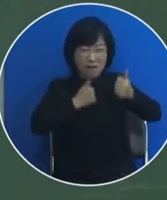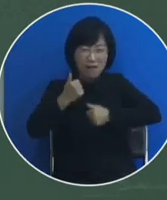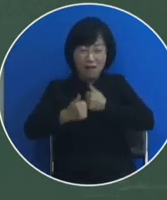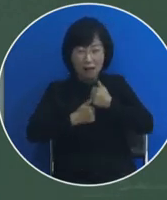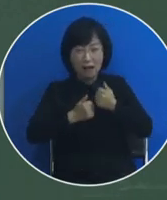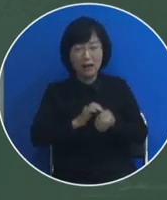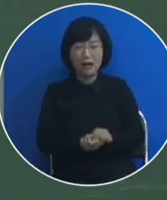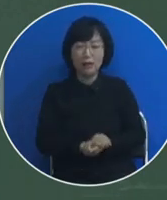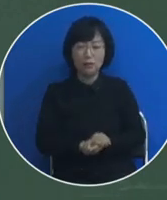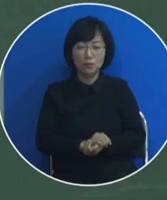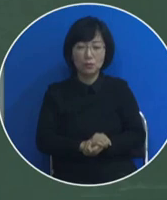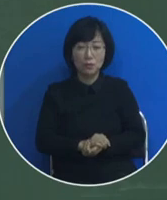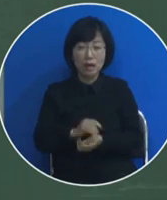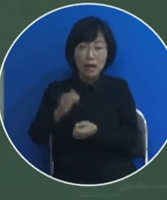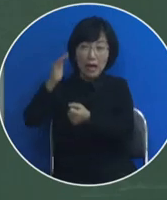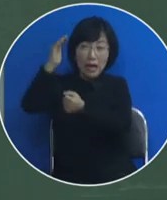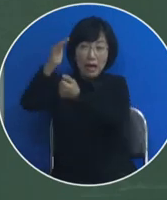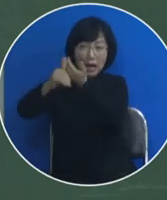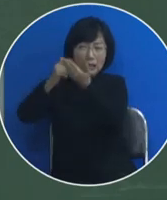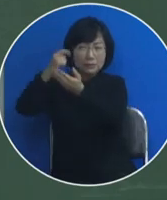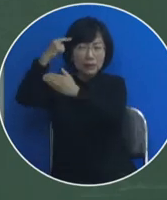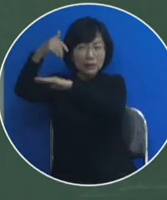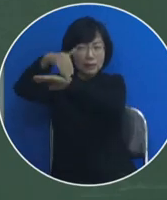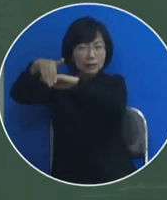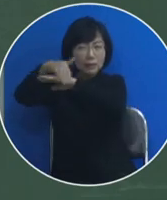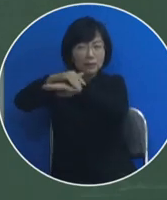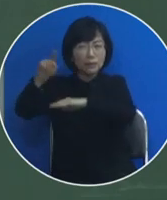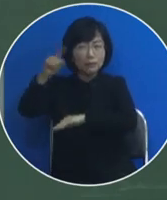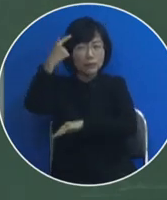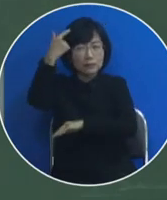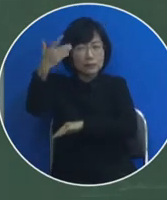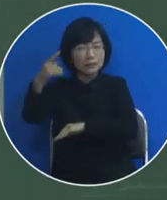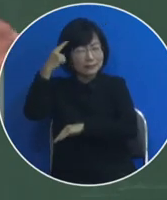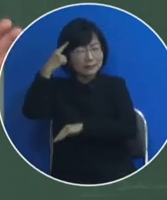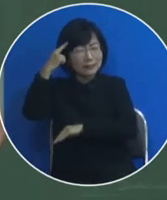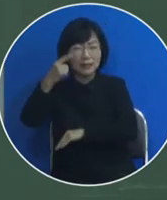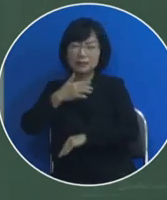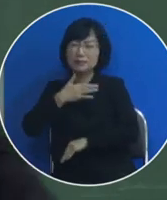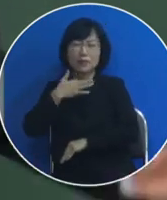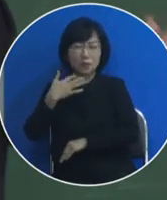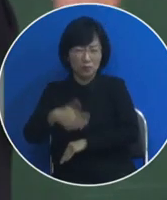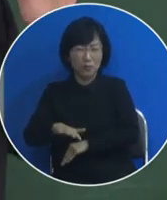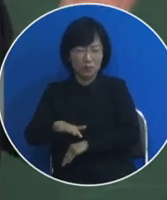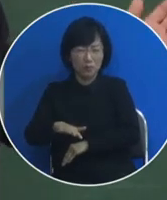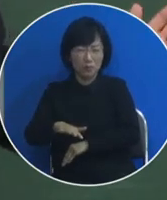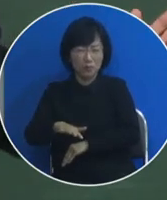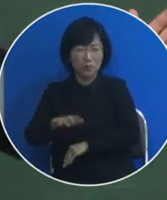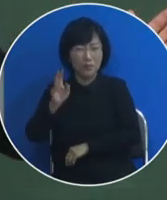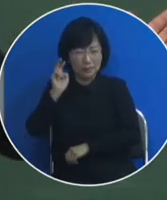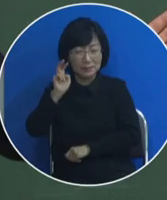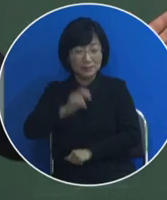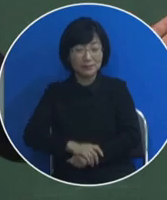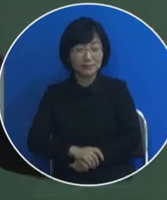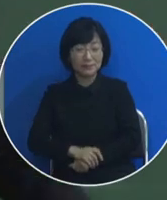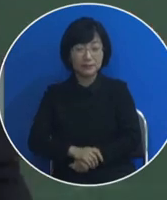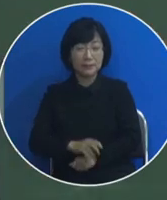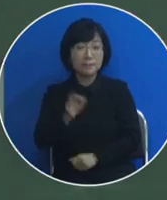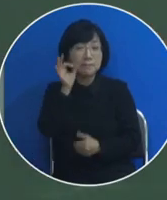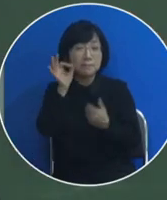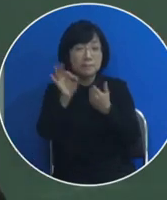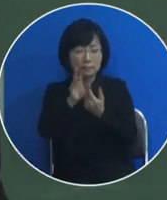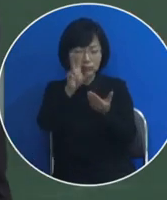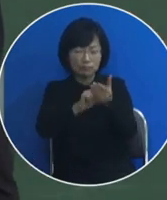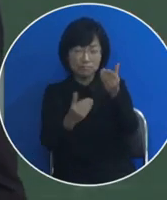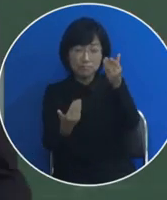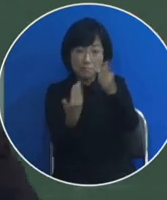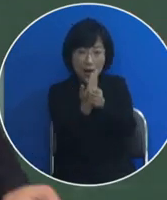질문하지 않잖아요. They never once ask God, what 그렇죠. is your plan? Isn't that 문제 so? 왔을 때 가장 먼저 물어야 됩니다. 하나님의 계획은 뭡니까? When a problem comes, the